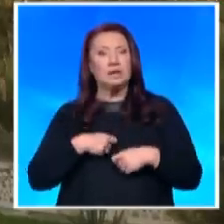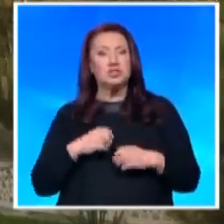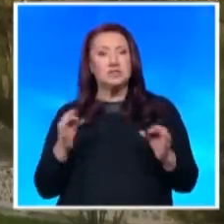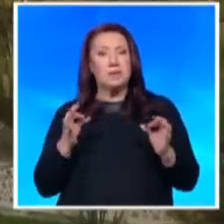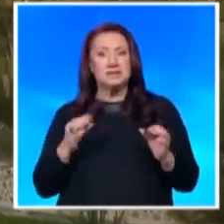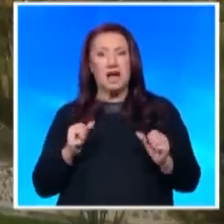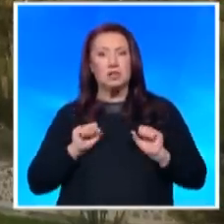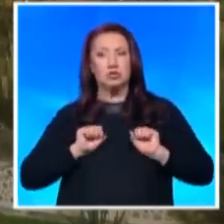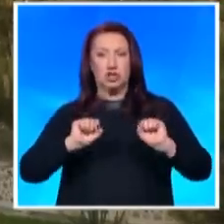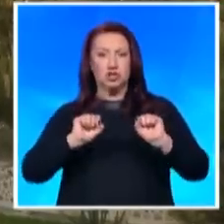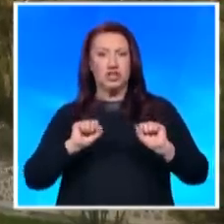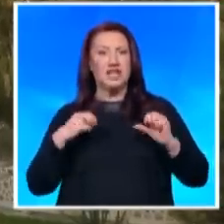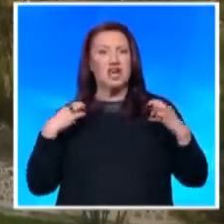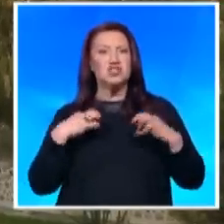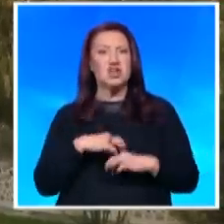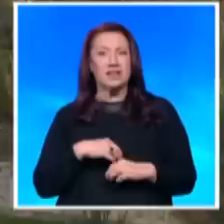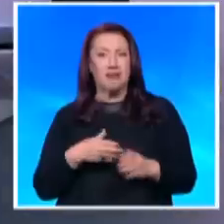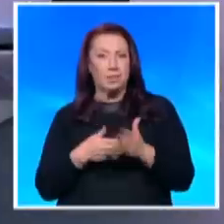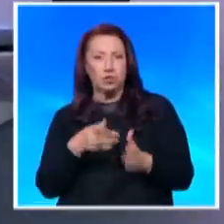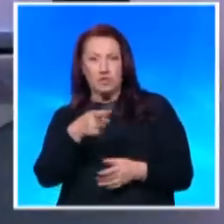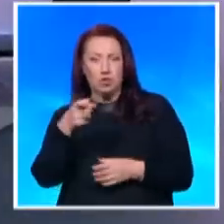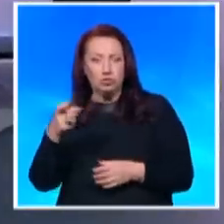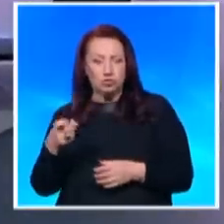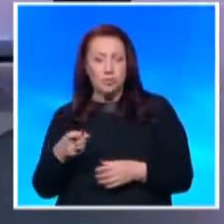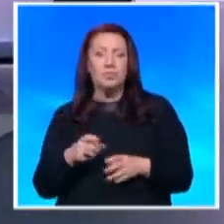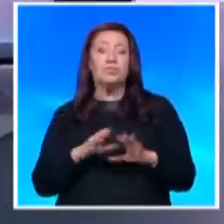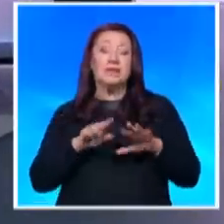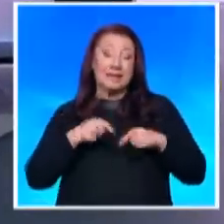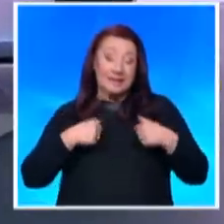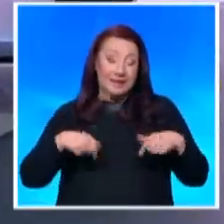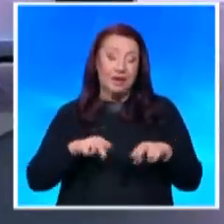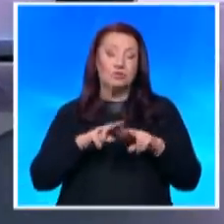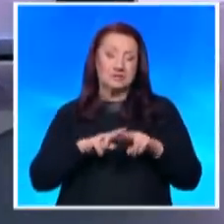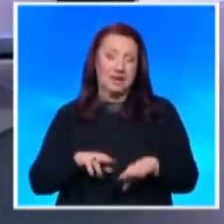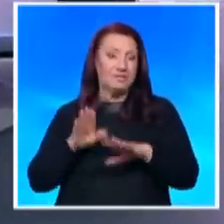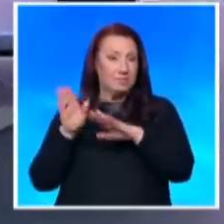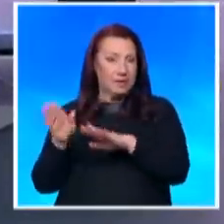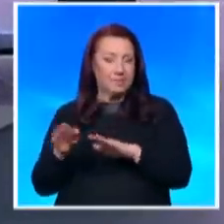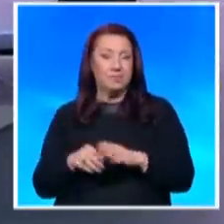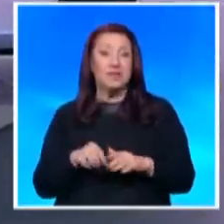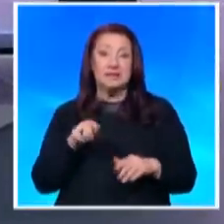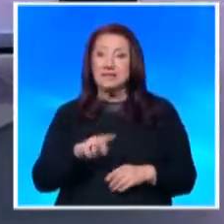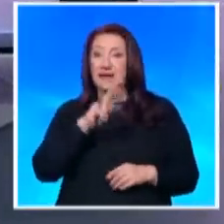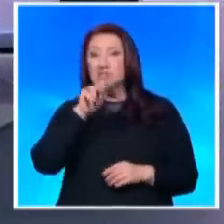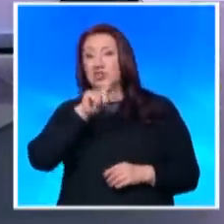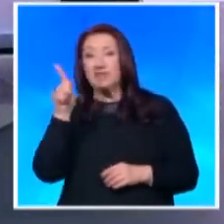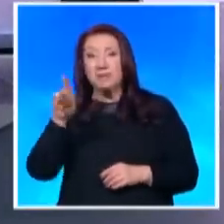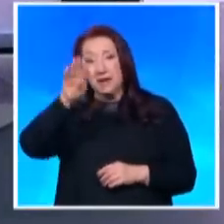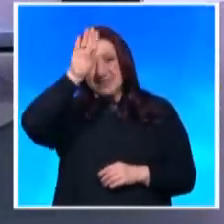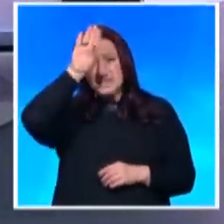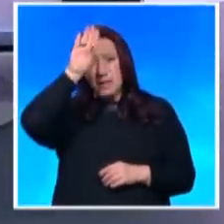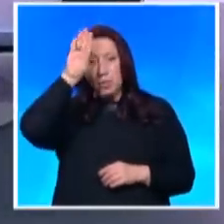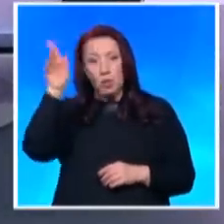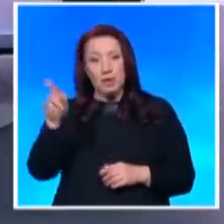тук предстои, ни разбира се, оставаме на място. Благодарим ти. Сега към Истанбул, където е Яна Бързакова. Здравей!